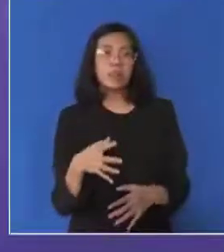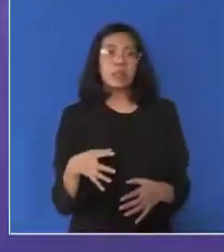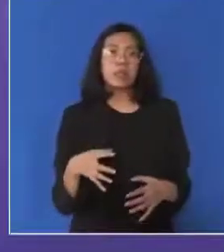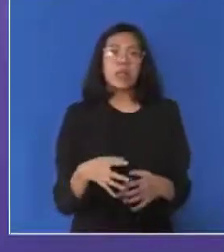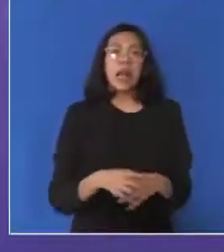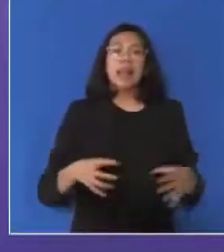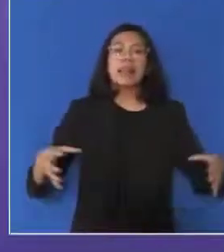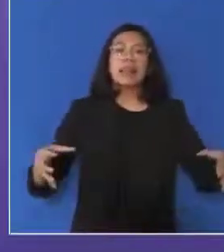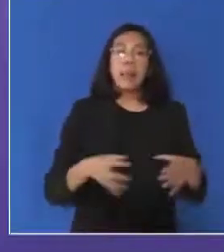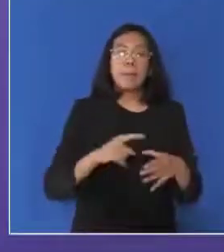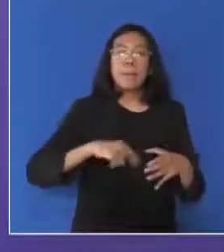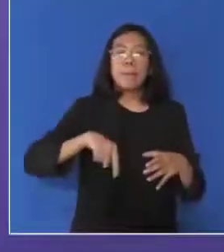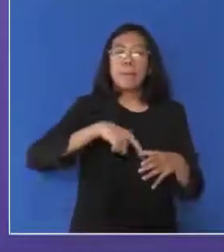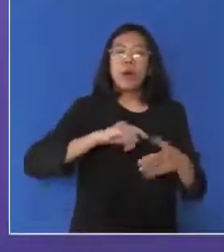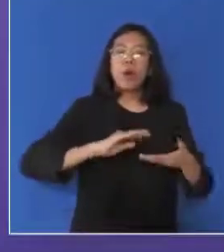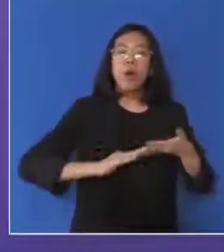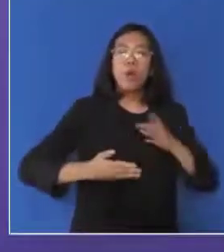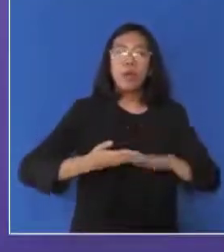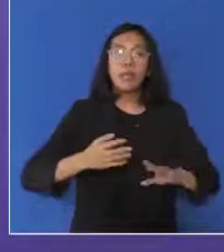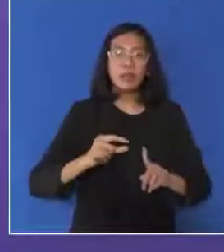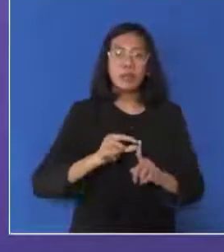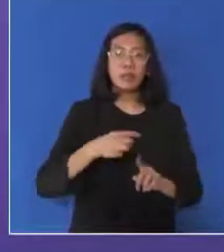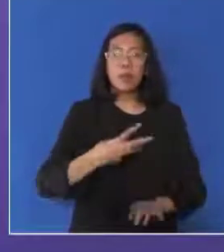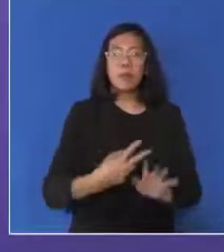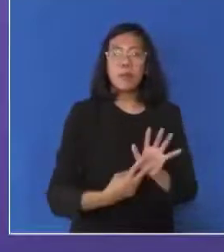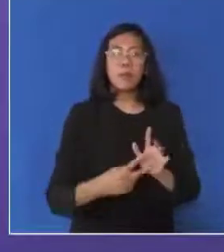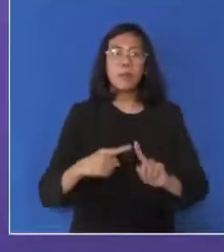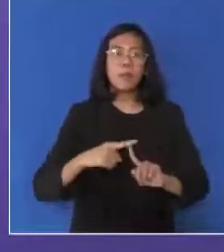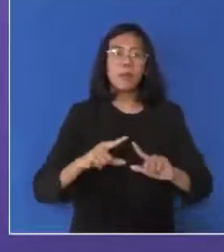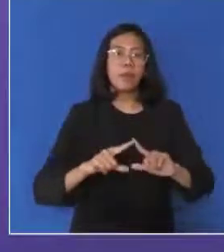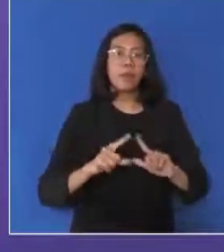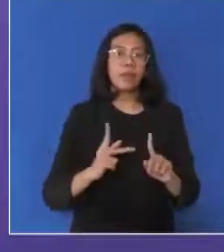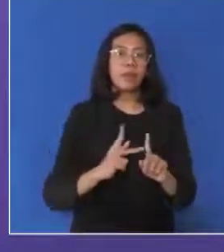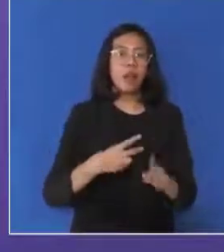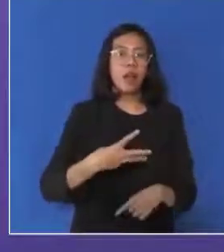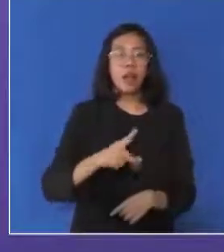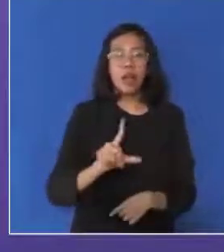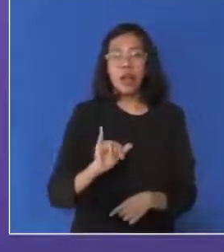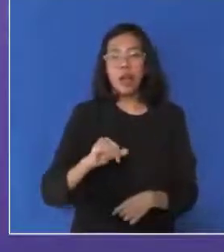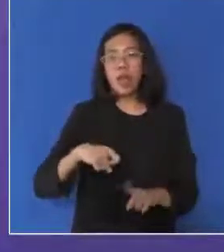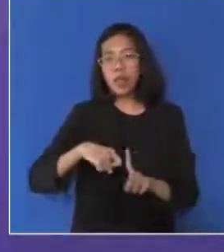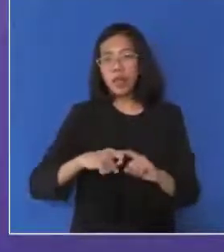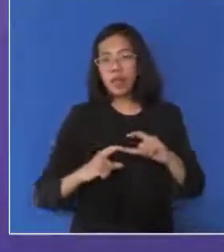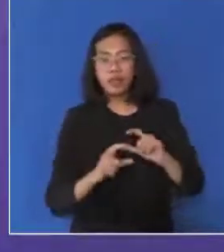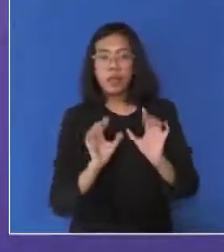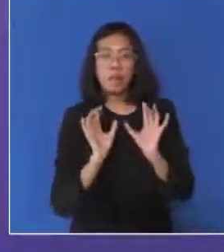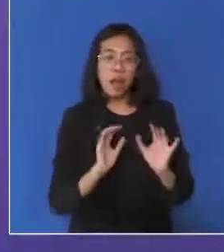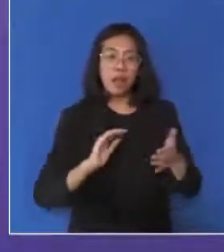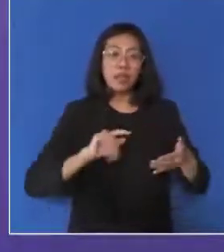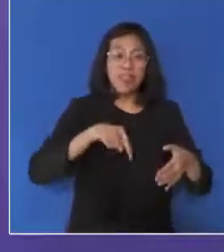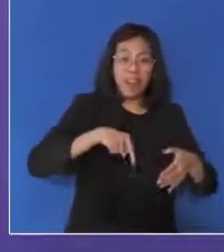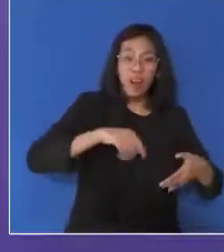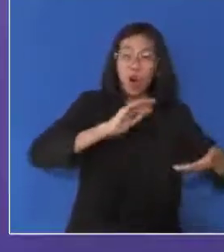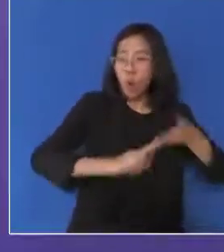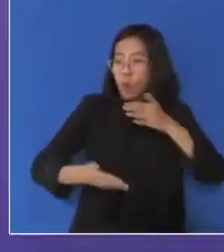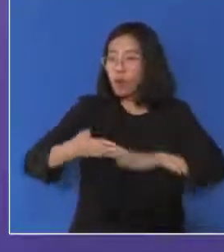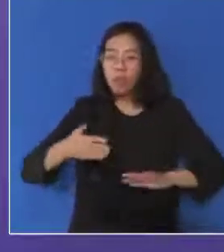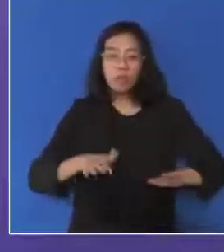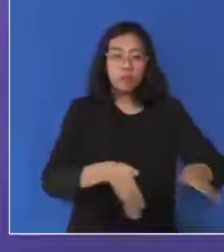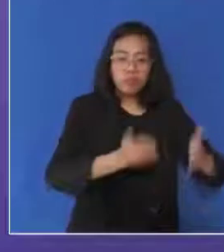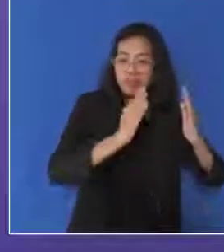berbasis komunitas ini penting Ternyata mas jadikan ada sekarang sudah cukup banyak komunitas apapun ya eh